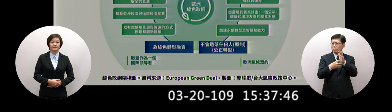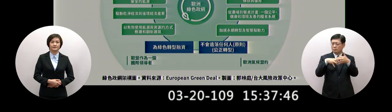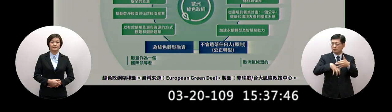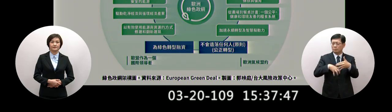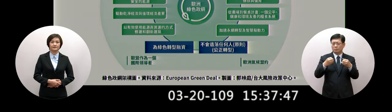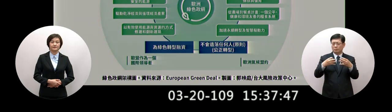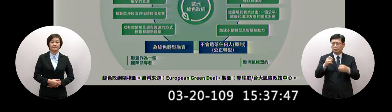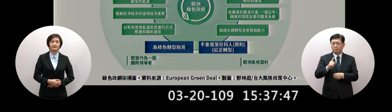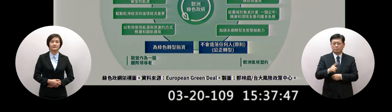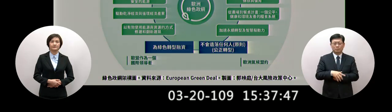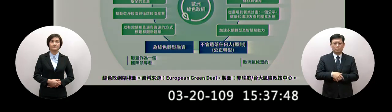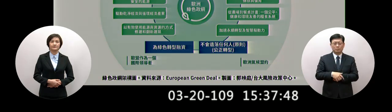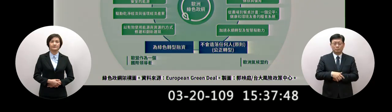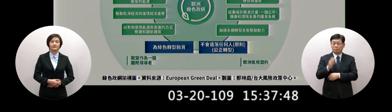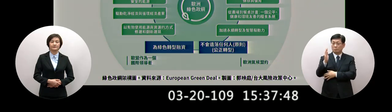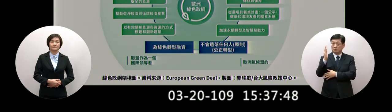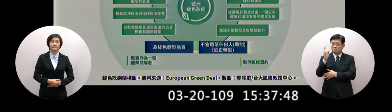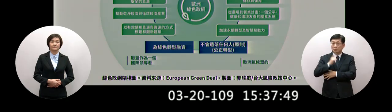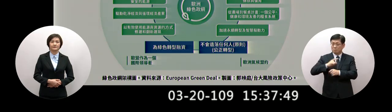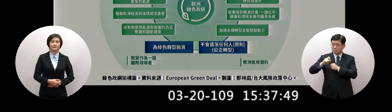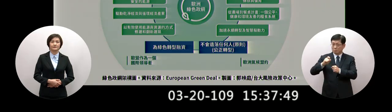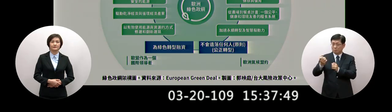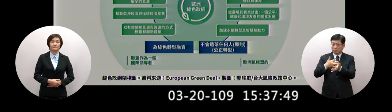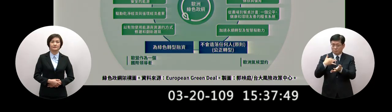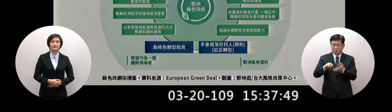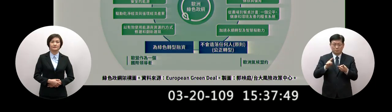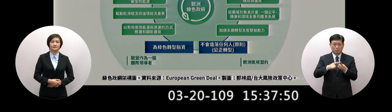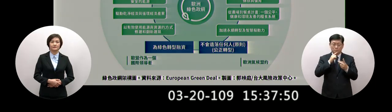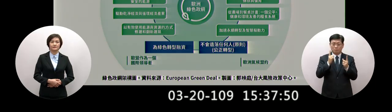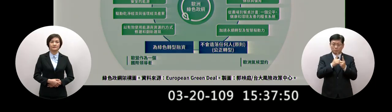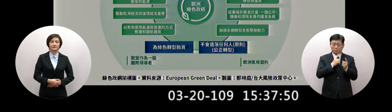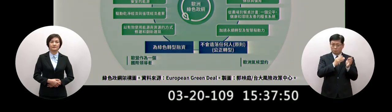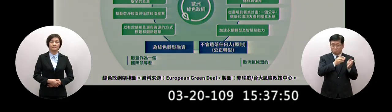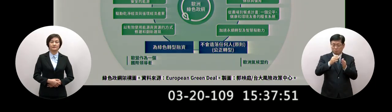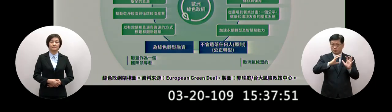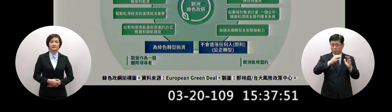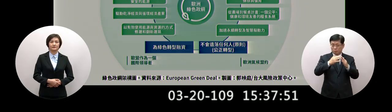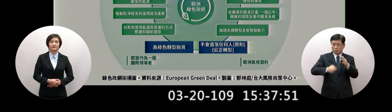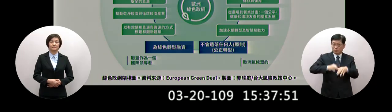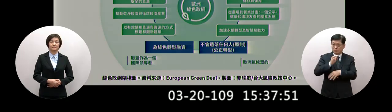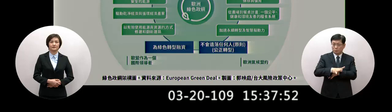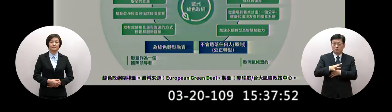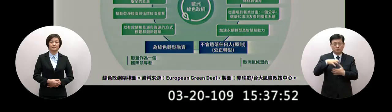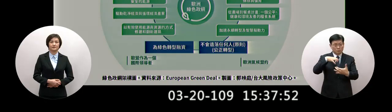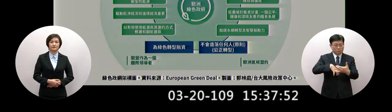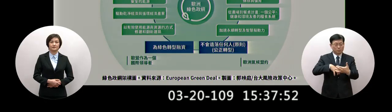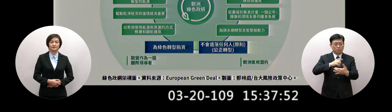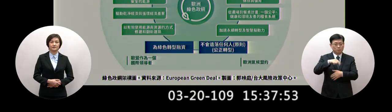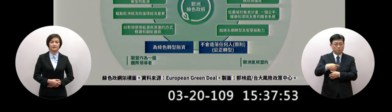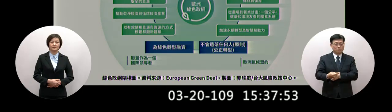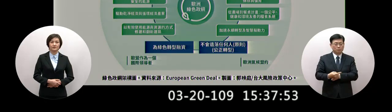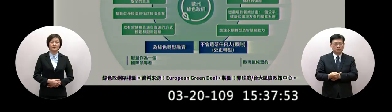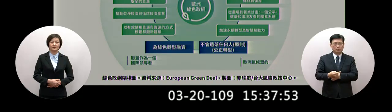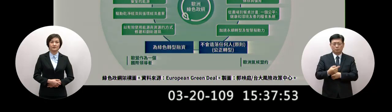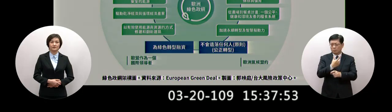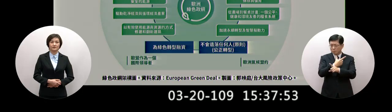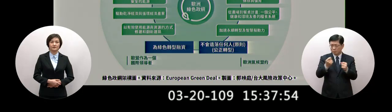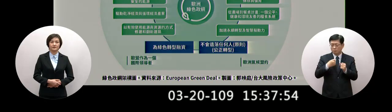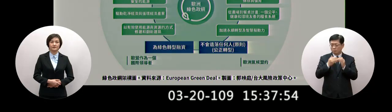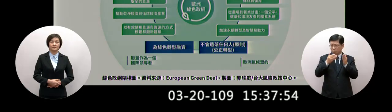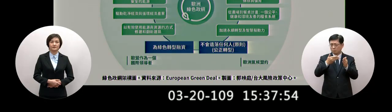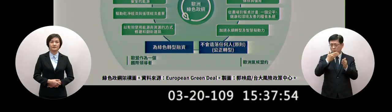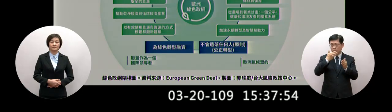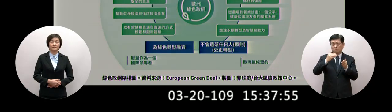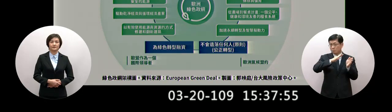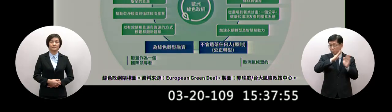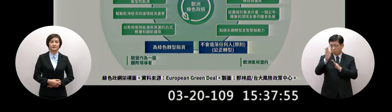呢？它还讨论包括是这些政府的政策的预算，或者是在对各个国家的投资里面，接下来都想要以气候主